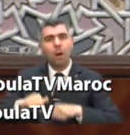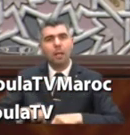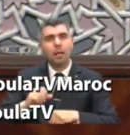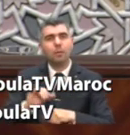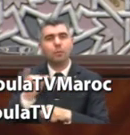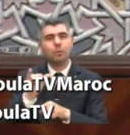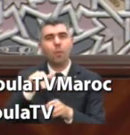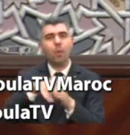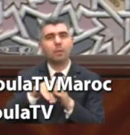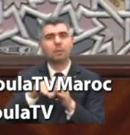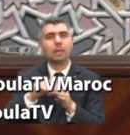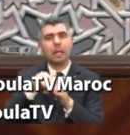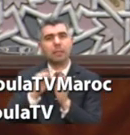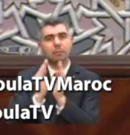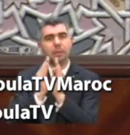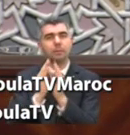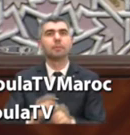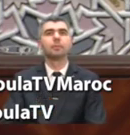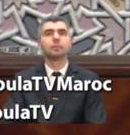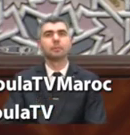والتنمية. تفضلوا.